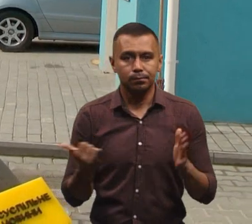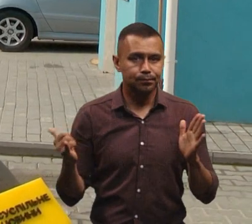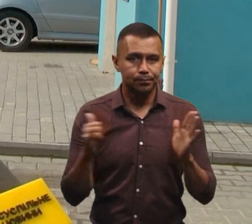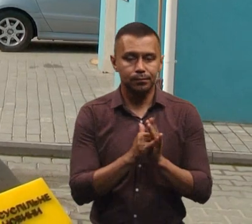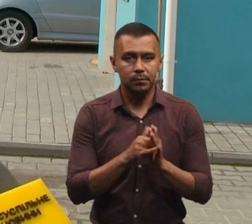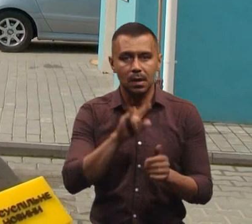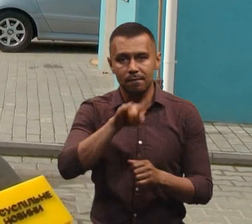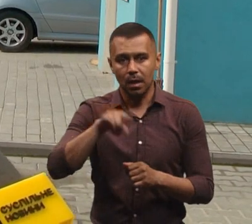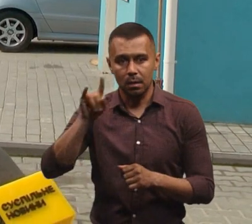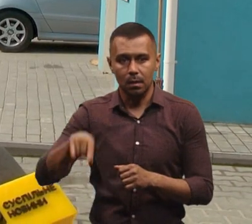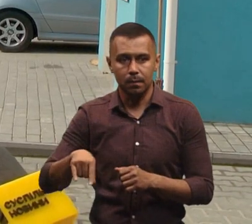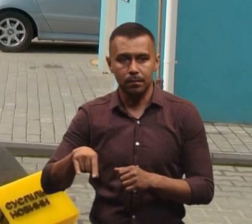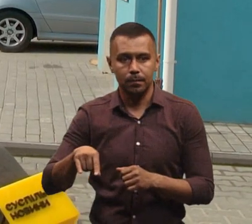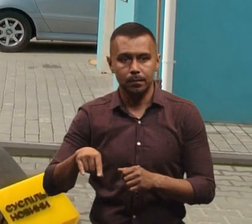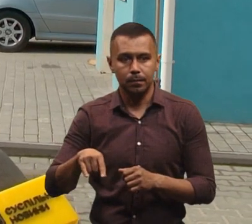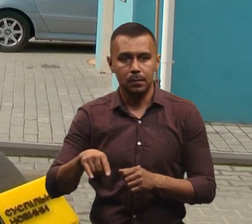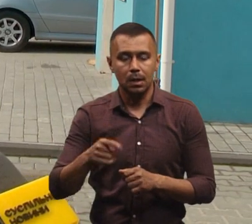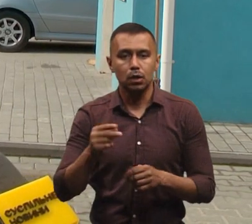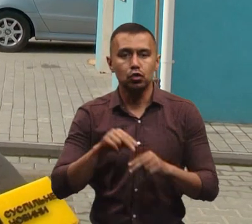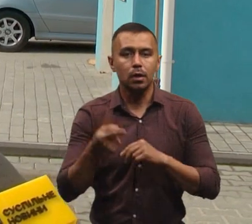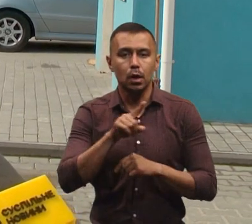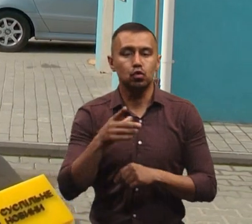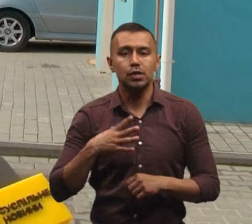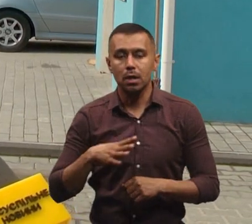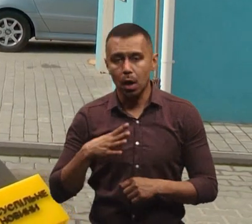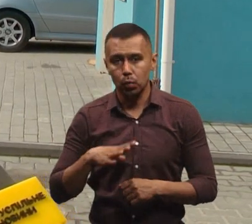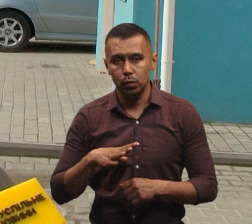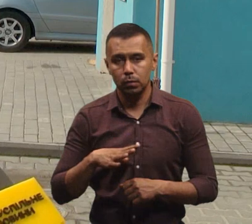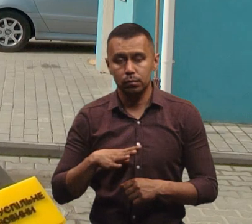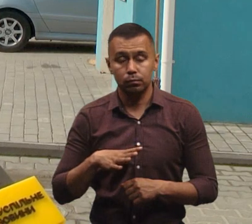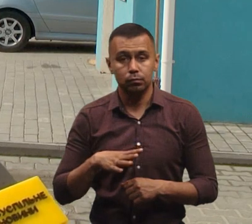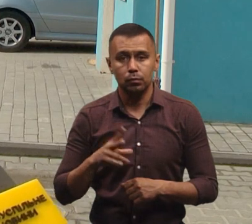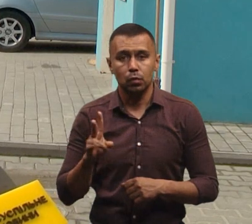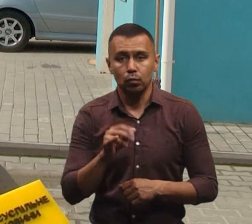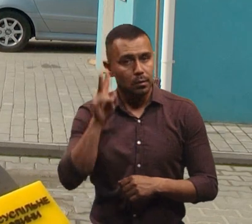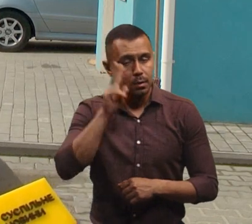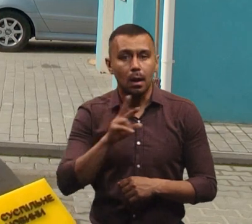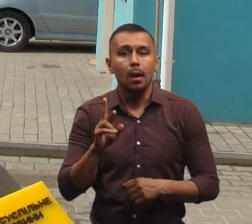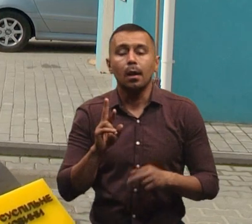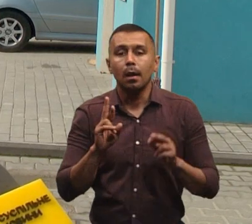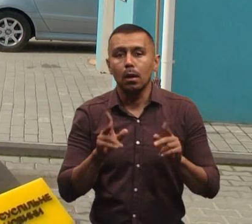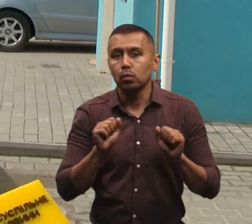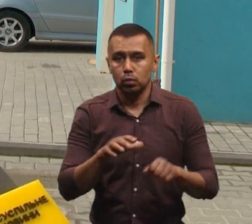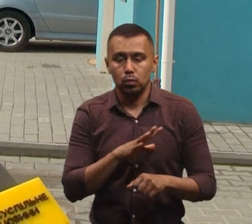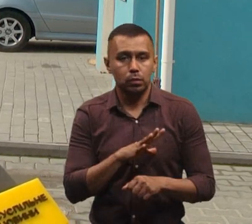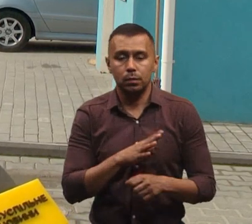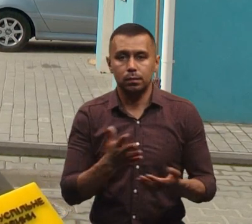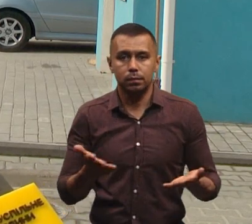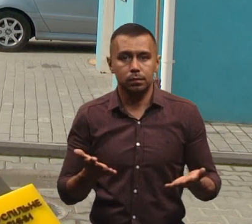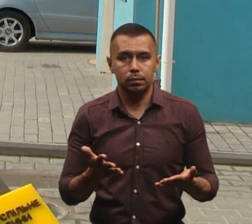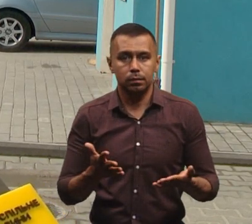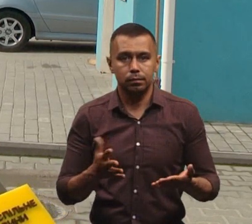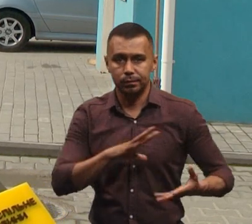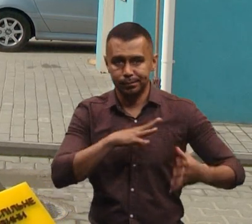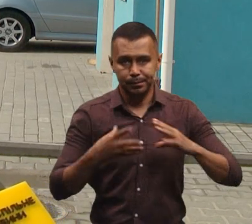ставить ці вікна за того, що чекають, ну, не знають, які можуть бути